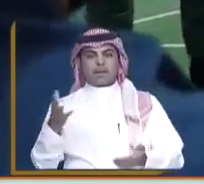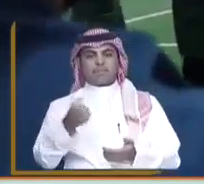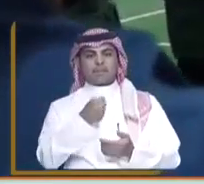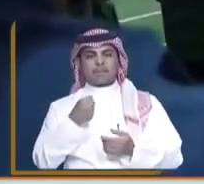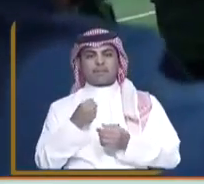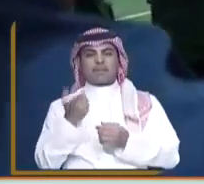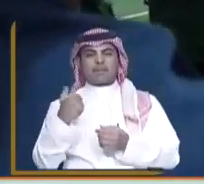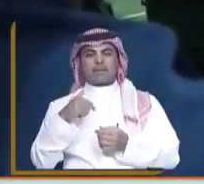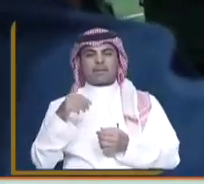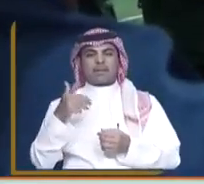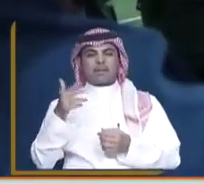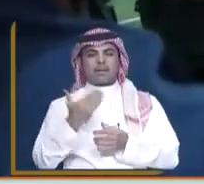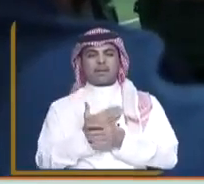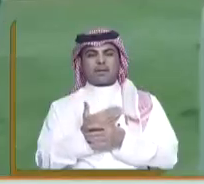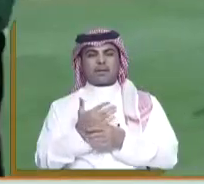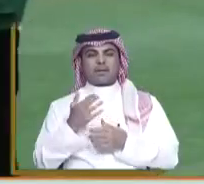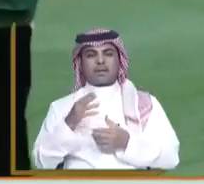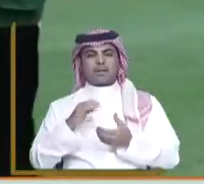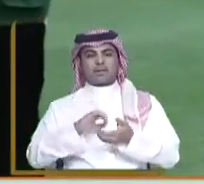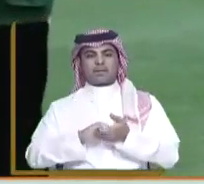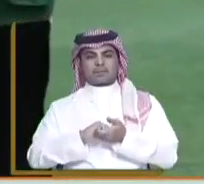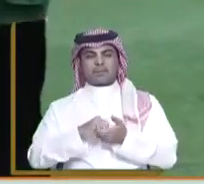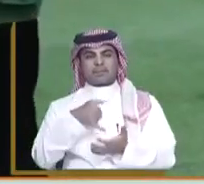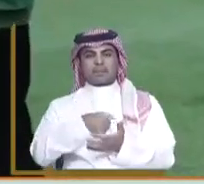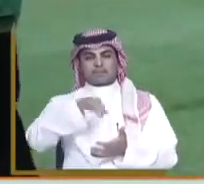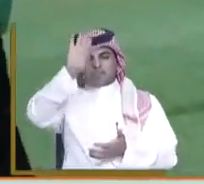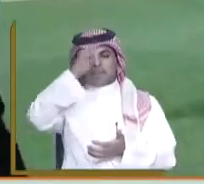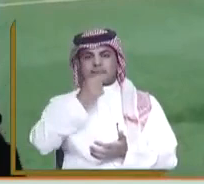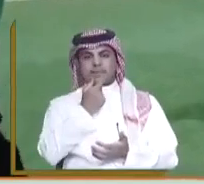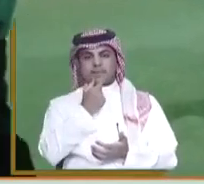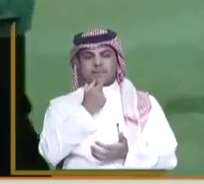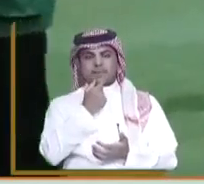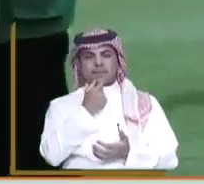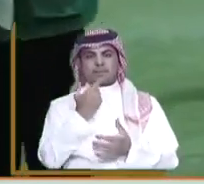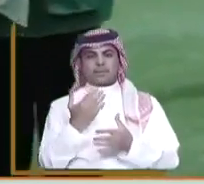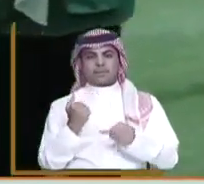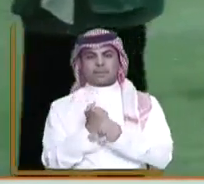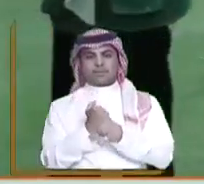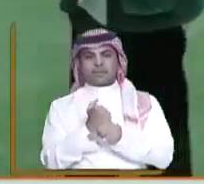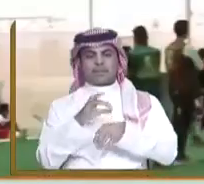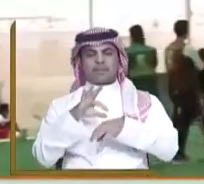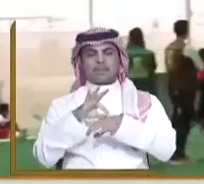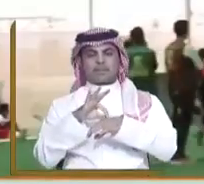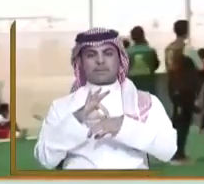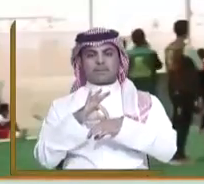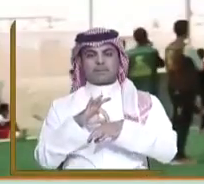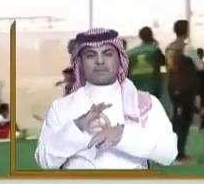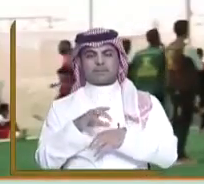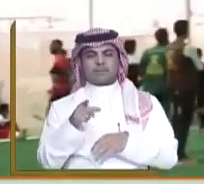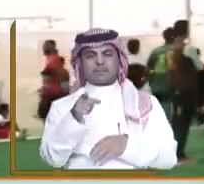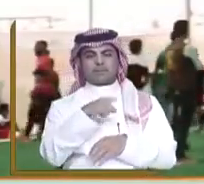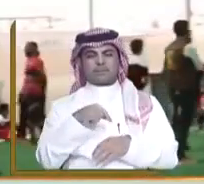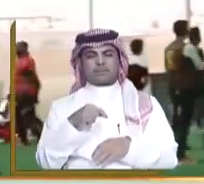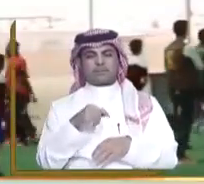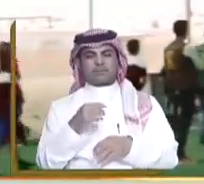للاتحاد غرب اسيا وممثلين عن مركز الملك سلمان للاغاثه والاعمال الانسانيه يعني